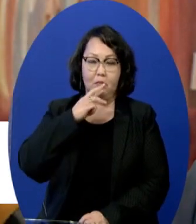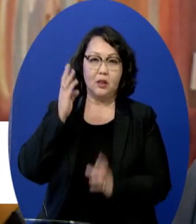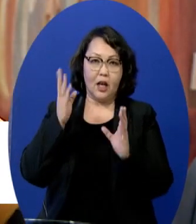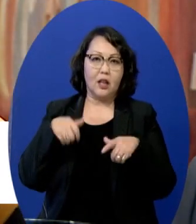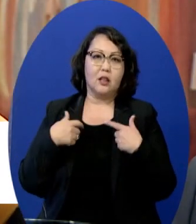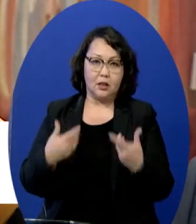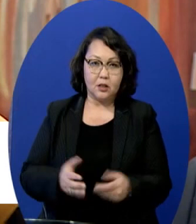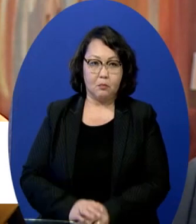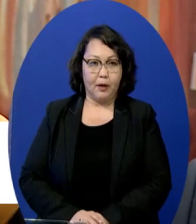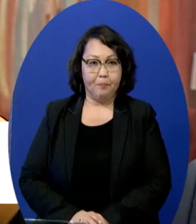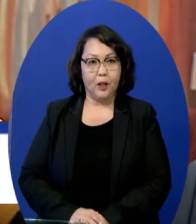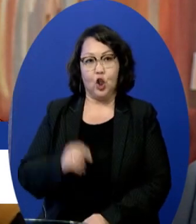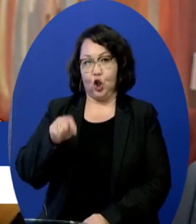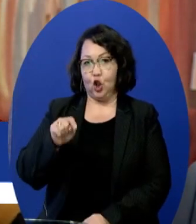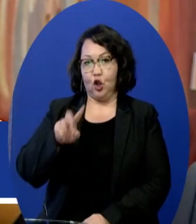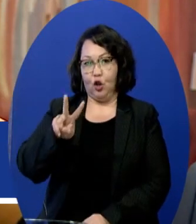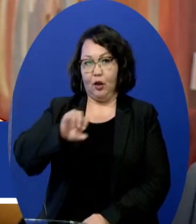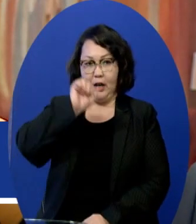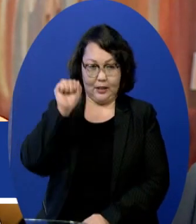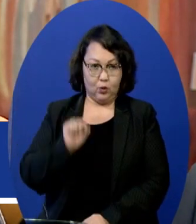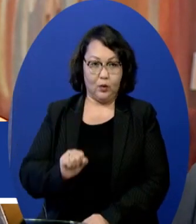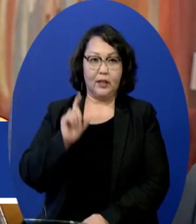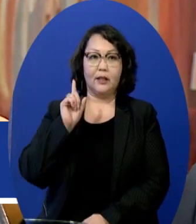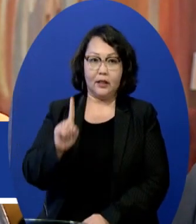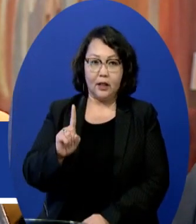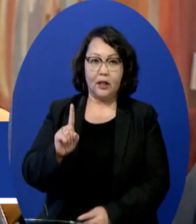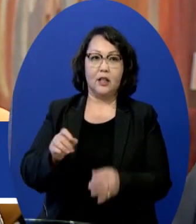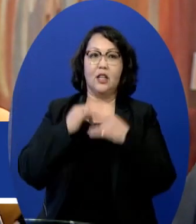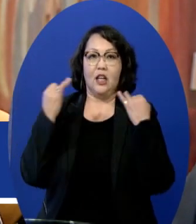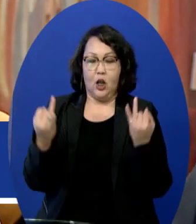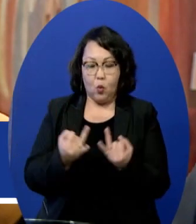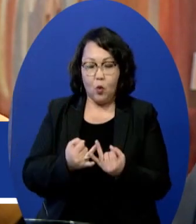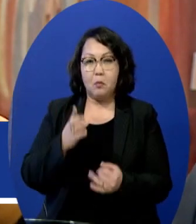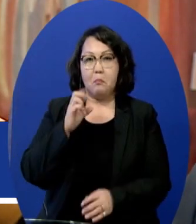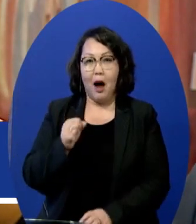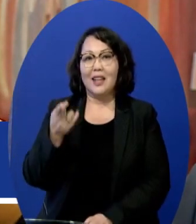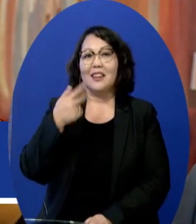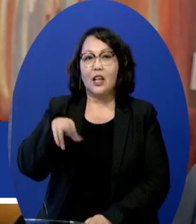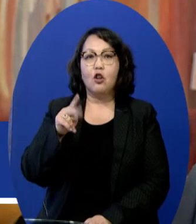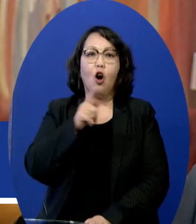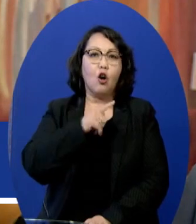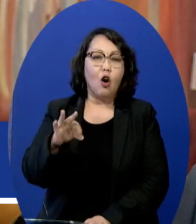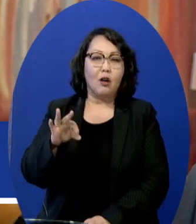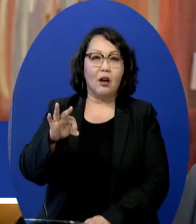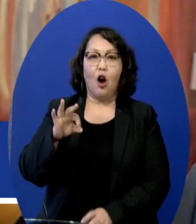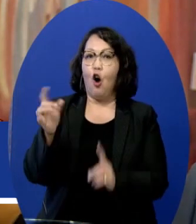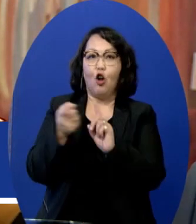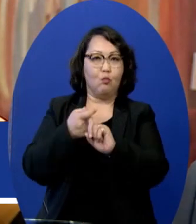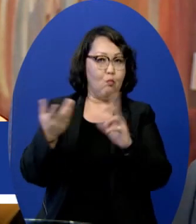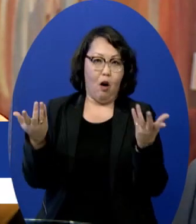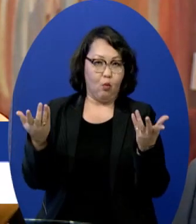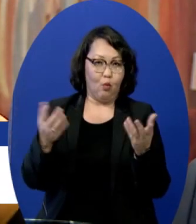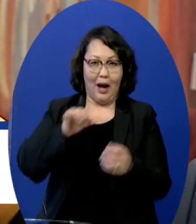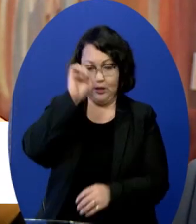асуудал дотор хоёр асуудал байгаа юм. Нэг нь бол улсын их хурл болон дэд хороонд огт хамаагүй асуудал, нөгөөх